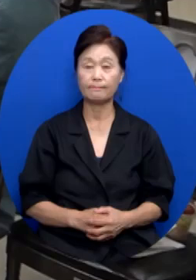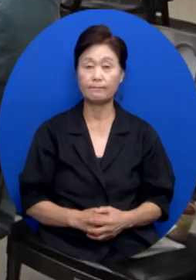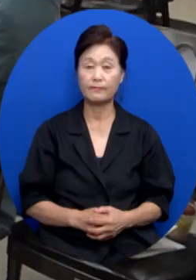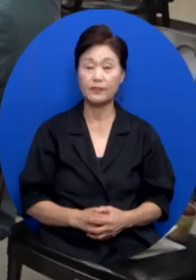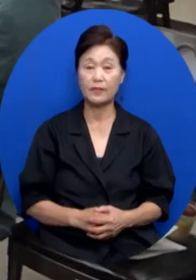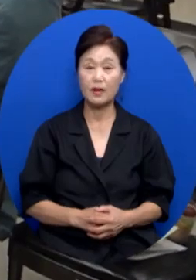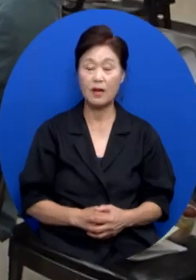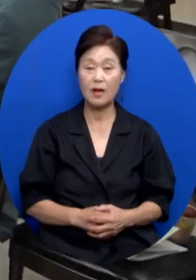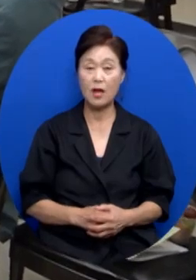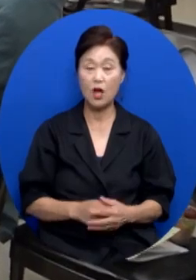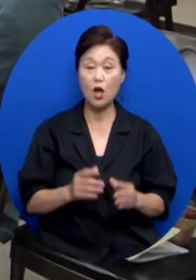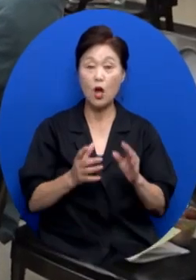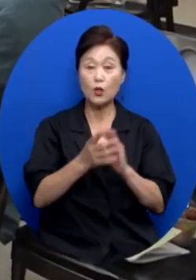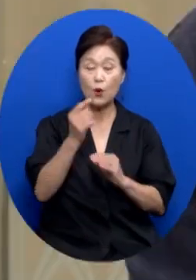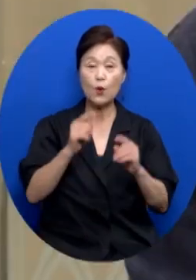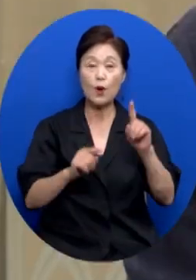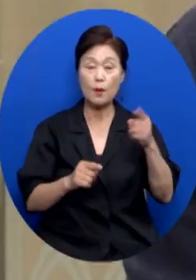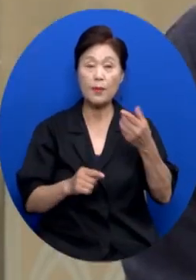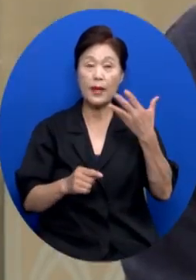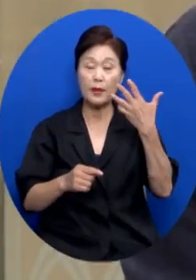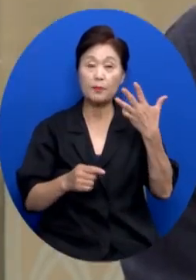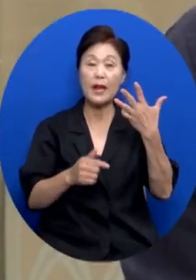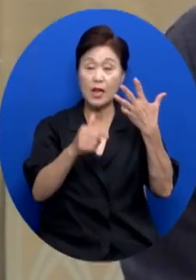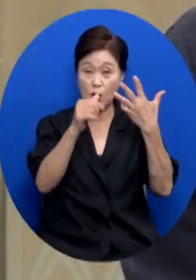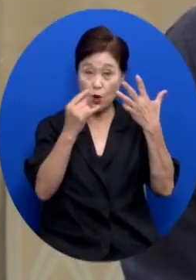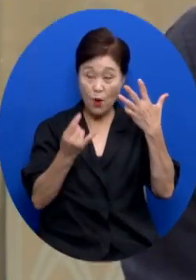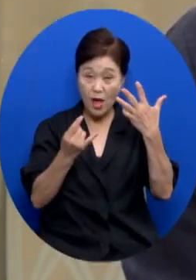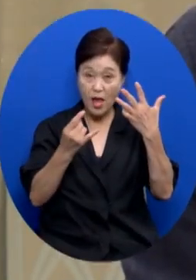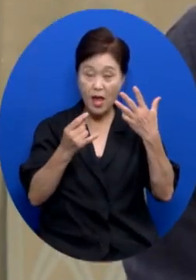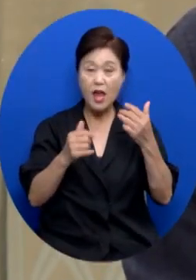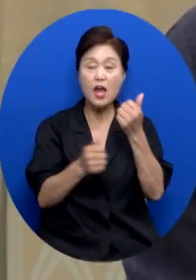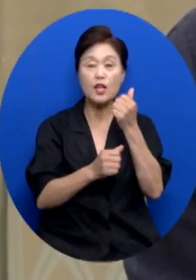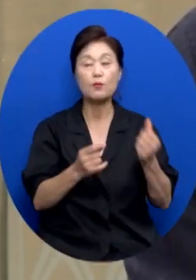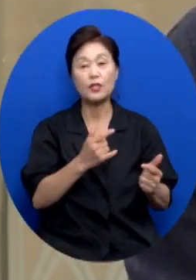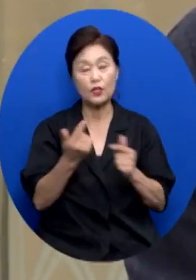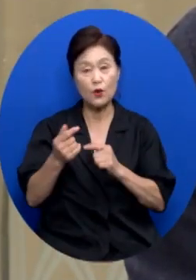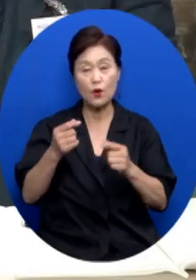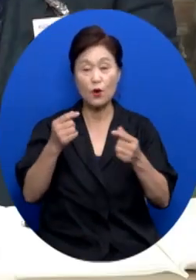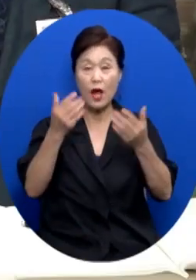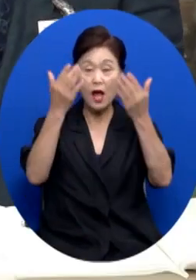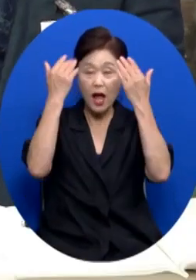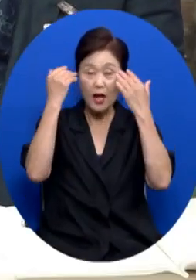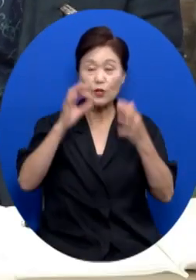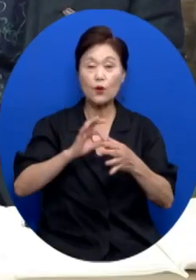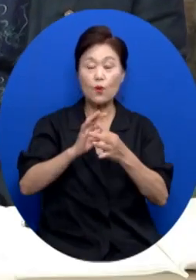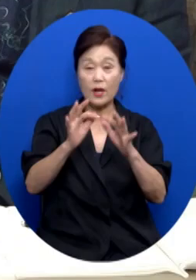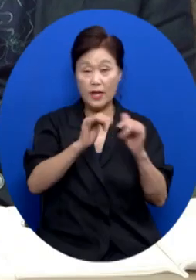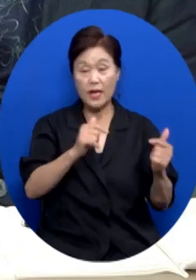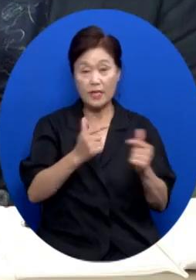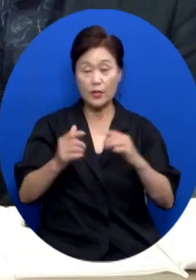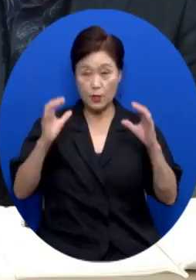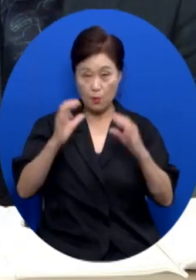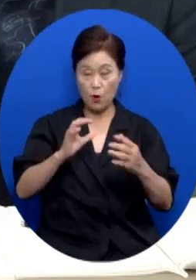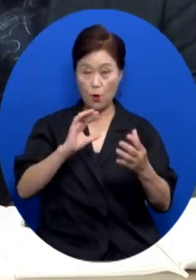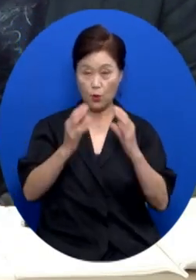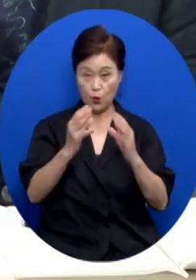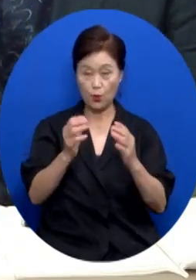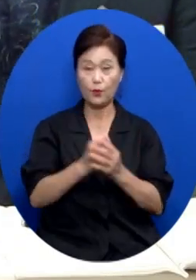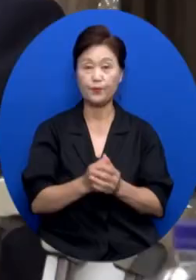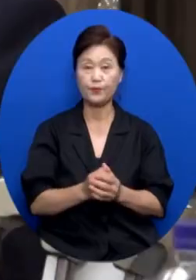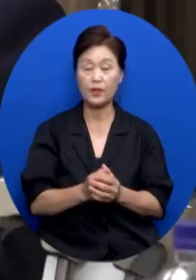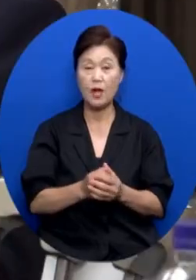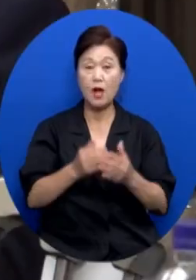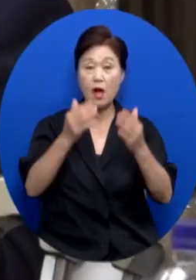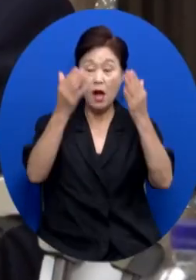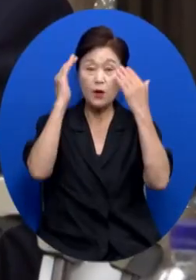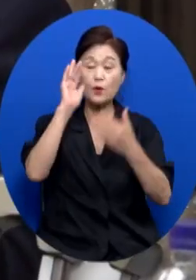예장 통합 108회 총회 임원과 총회 소속 7개 신학대학교 관계자가 모인 토론회. 이 자리에서 총회